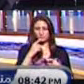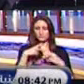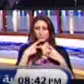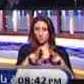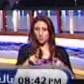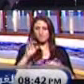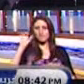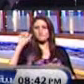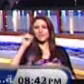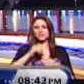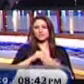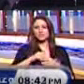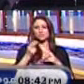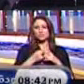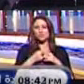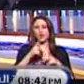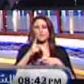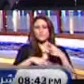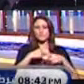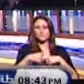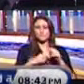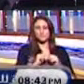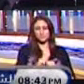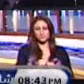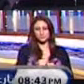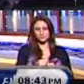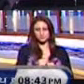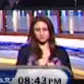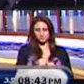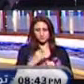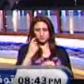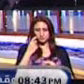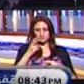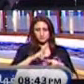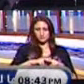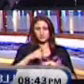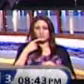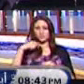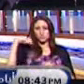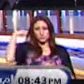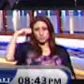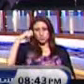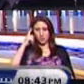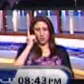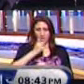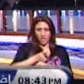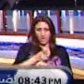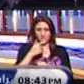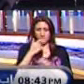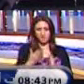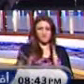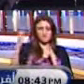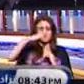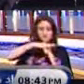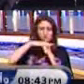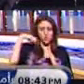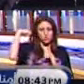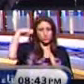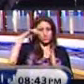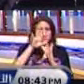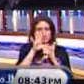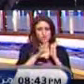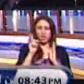مطاعن، لأنه جاء يحتوي على أن السلطة التنفيذية ترتفع على السلطة التشريعية. يعني إذا ما جاءت السلطة التشريعية